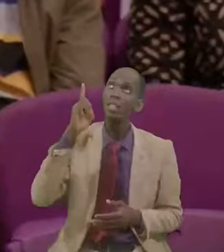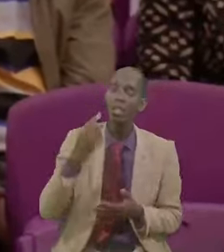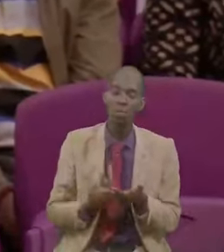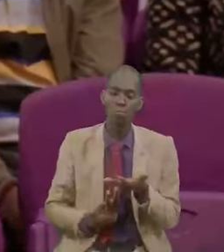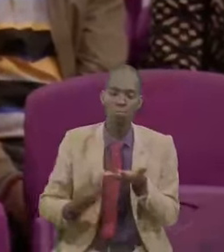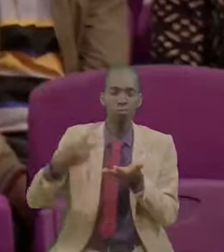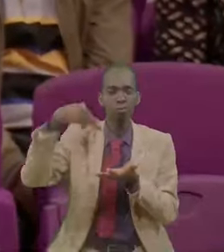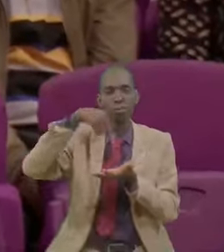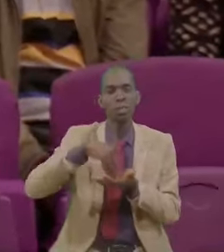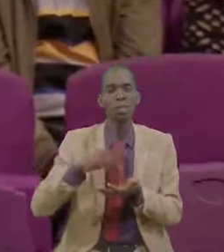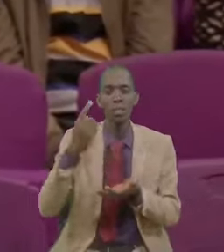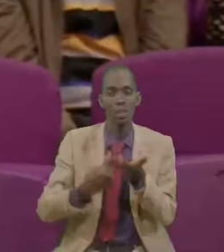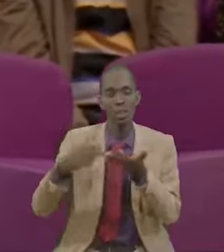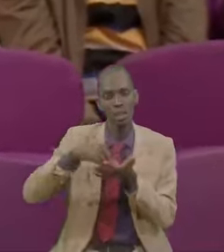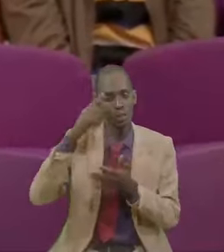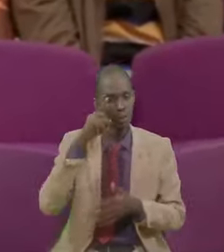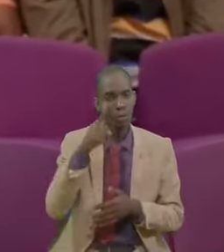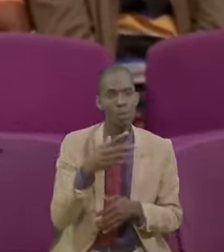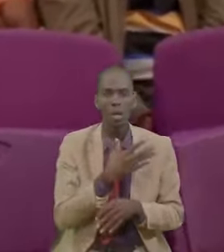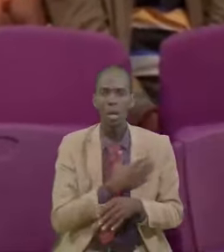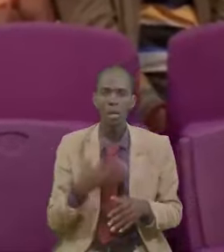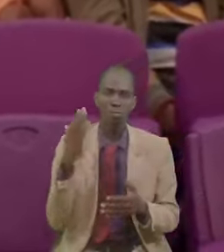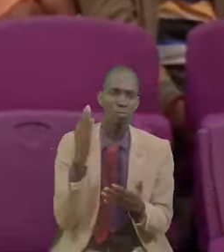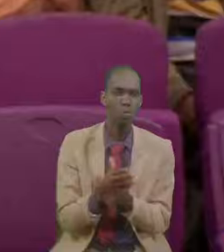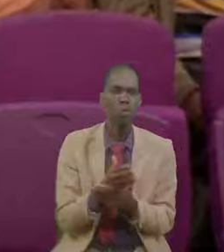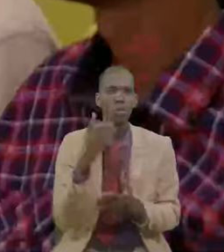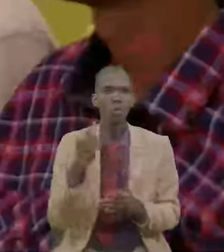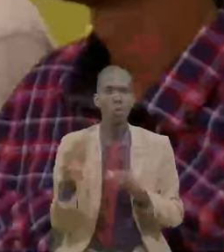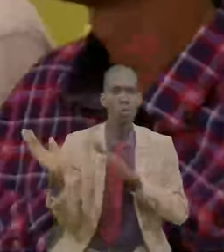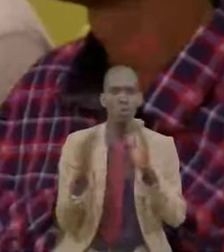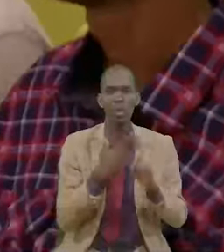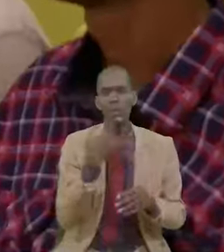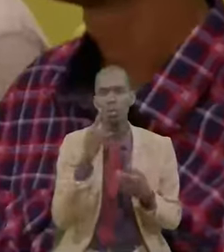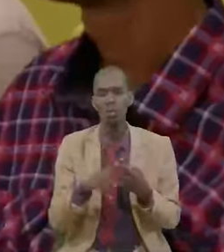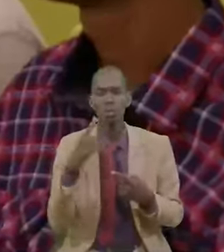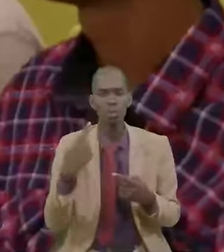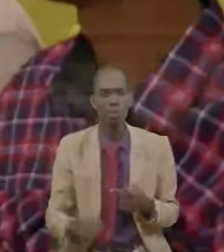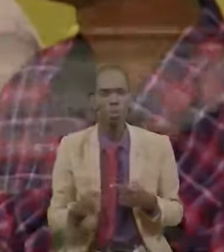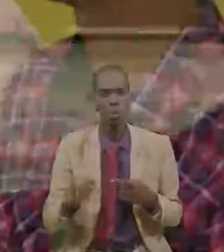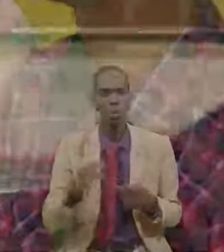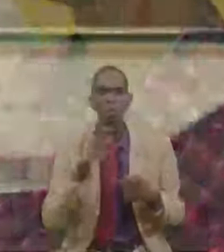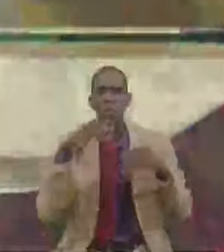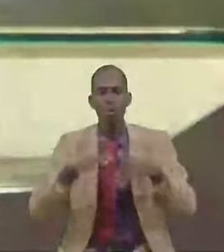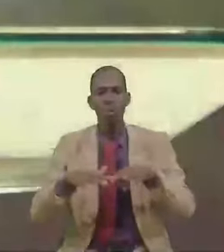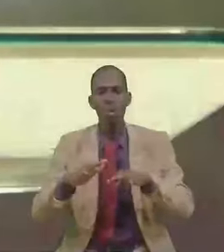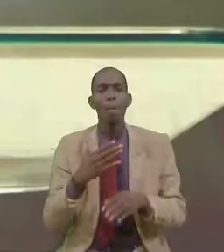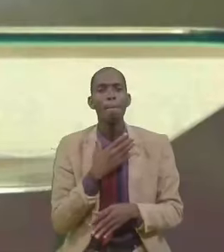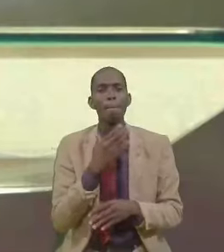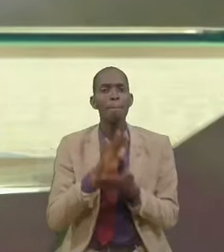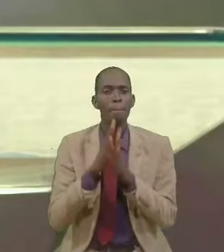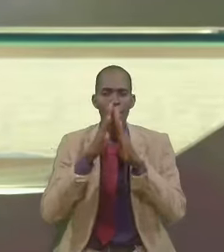se réveille pour vous. Il menaça le vent et dit à la mer, silence, tais-toi. Et le